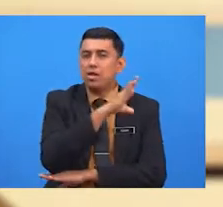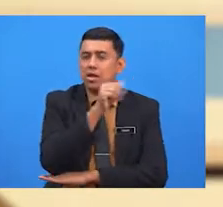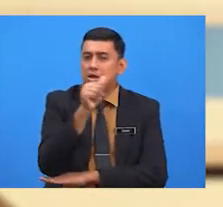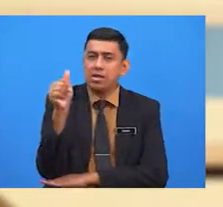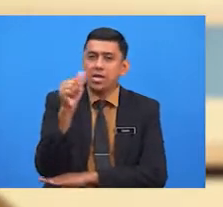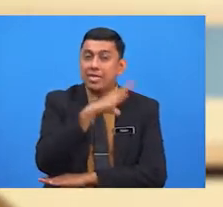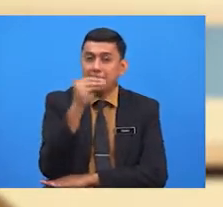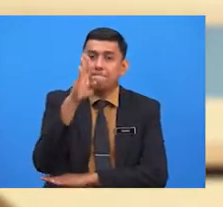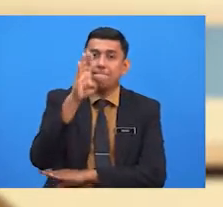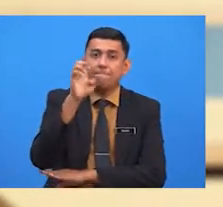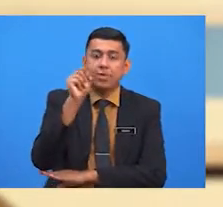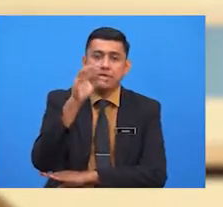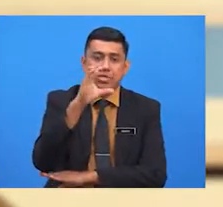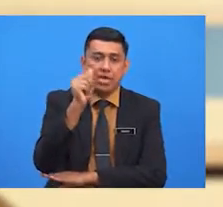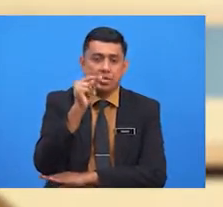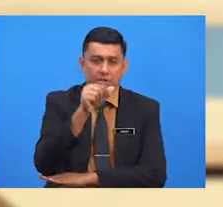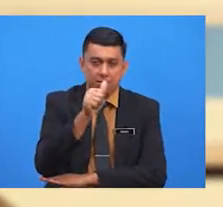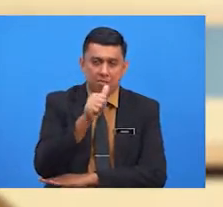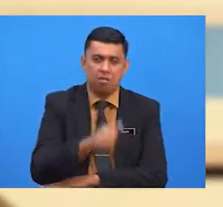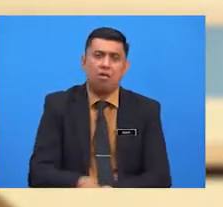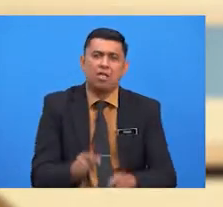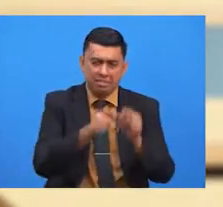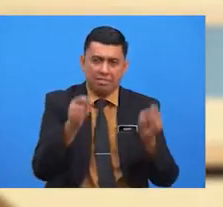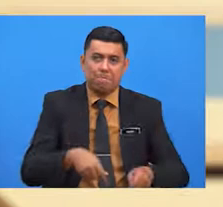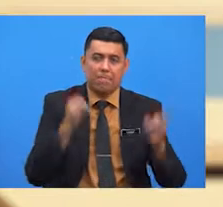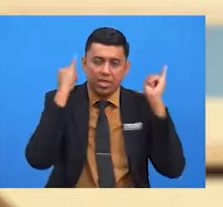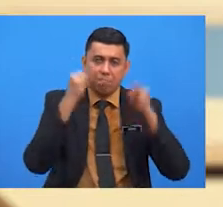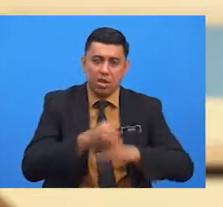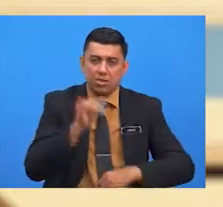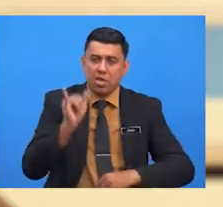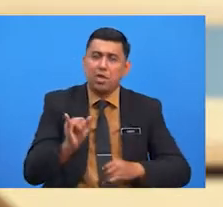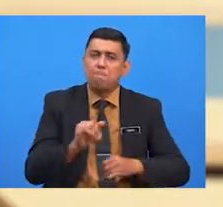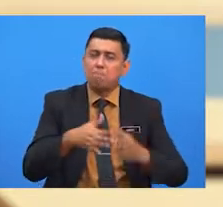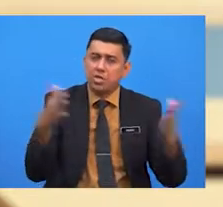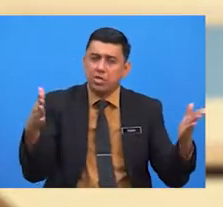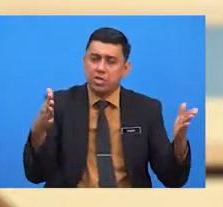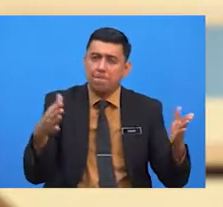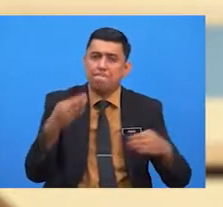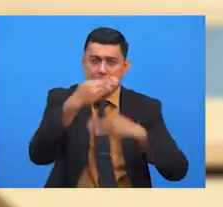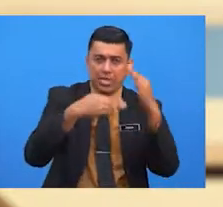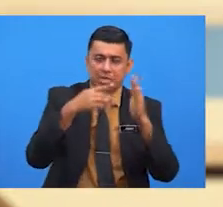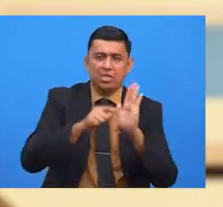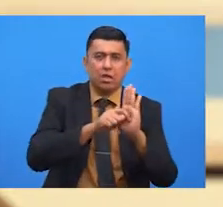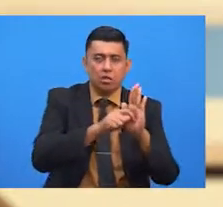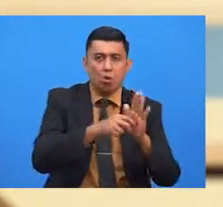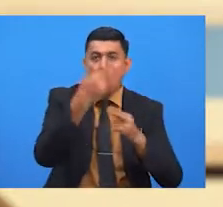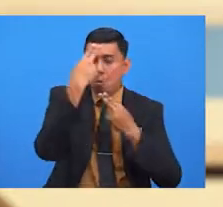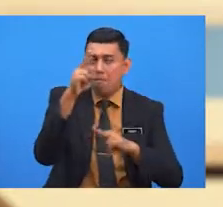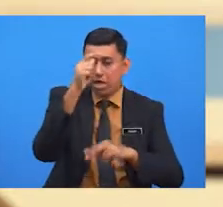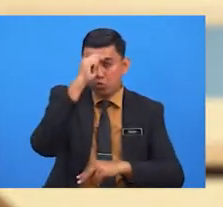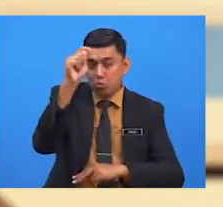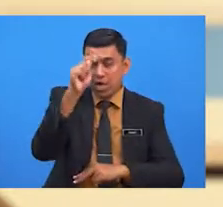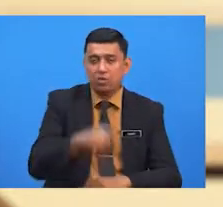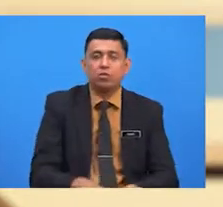itu, tempat ibadat yang besar dibina sebagai tanda menghormati Tuhan.